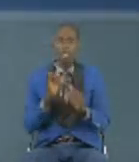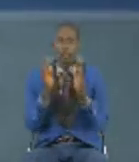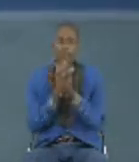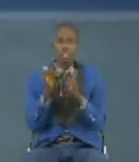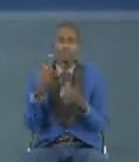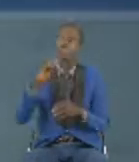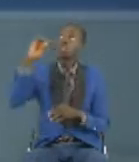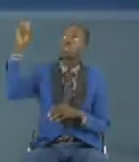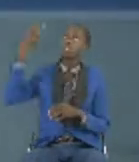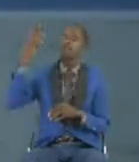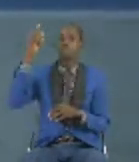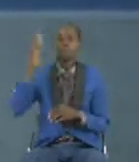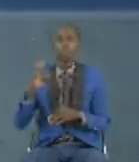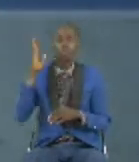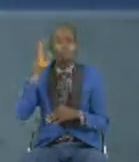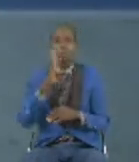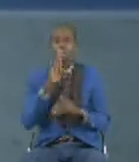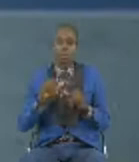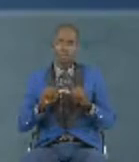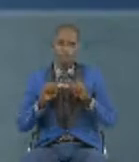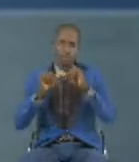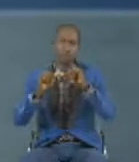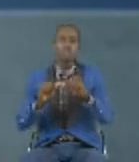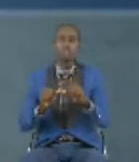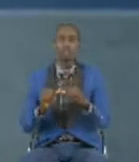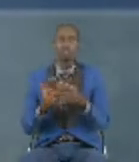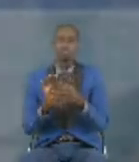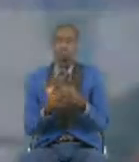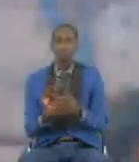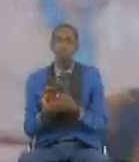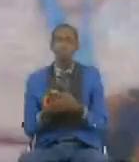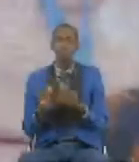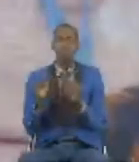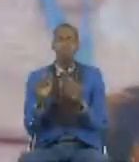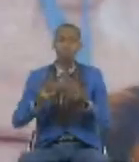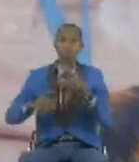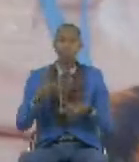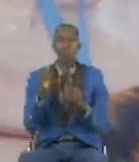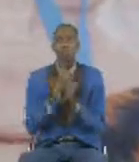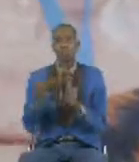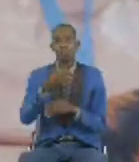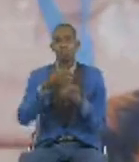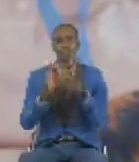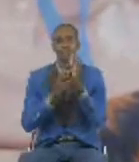de Dieu soit ton compagnon constant dans ta vie au nom de Jésus.